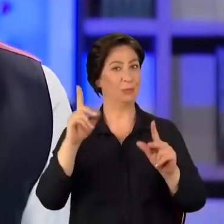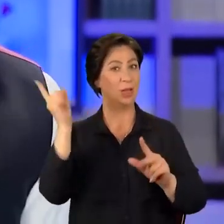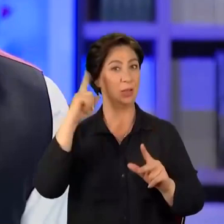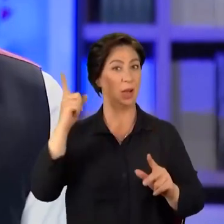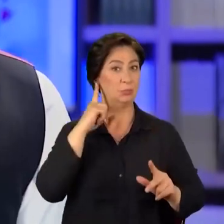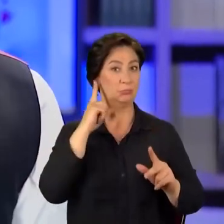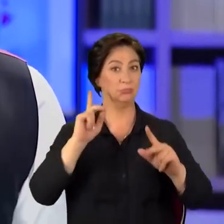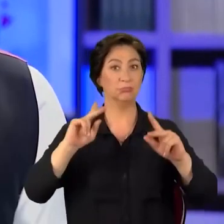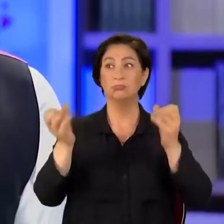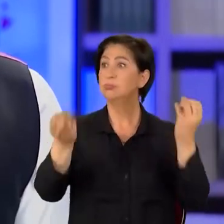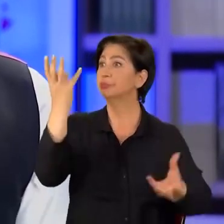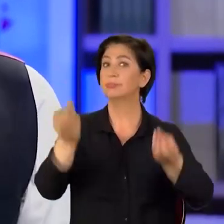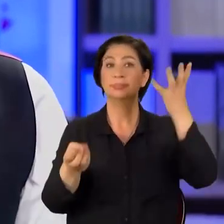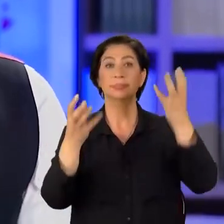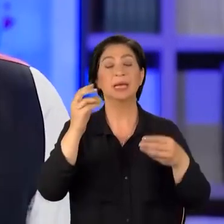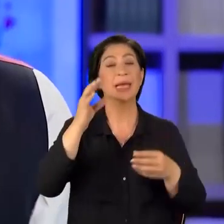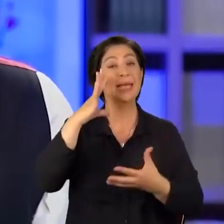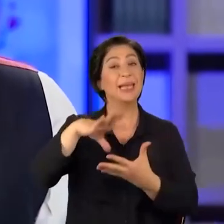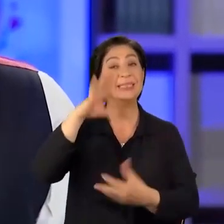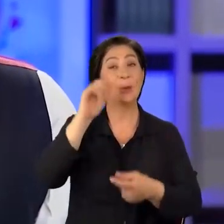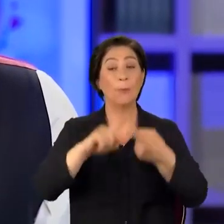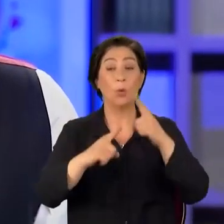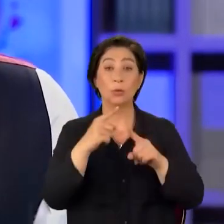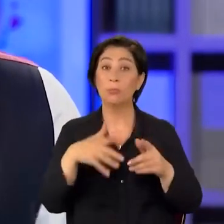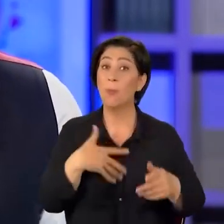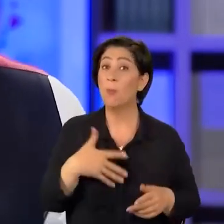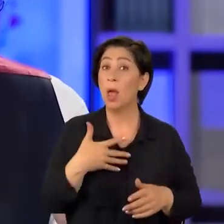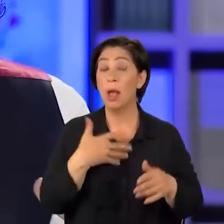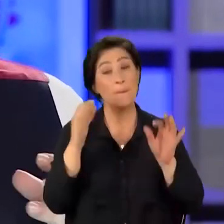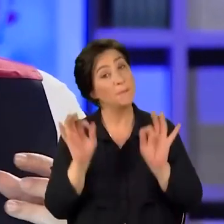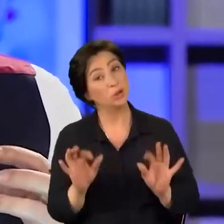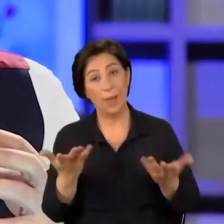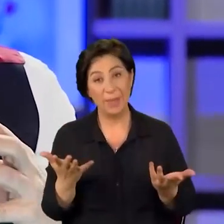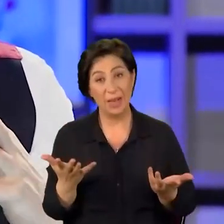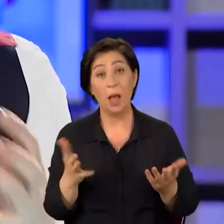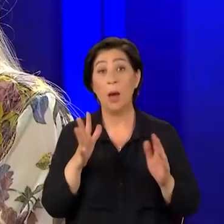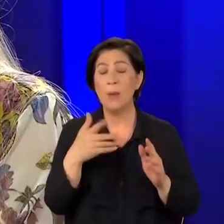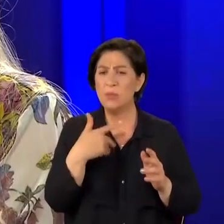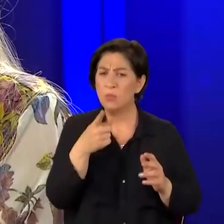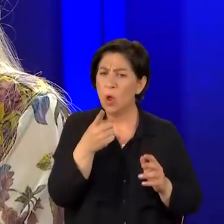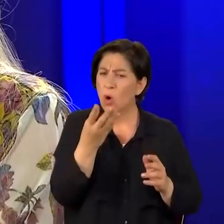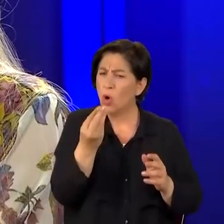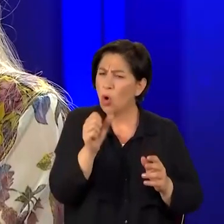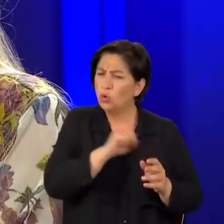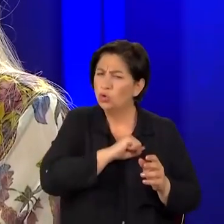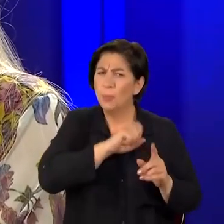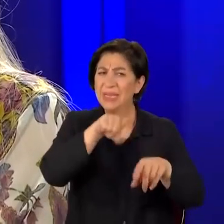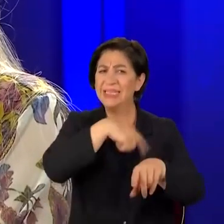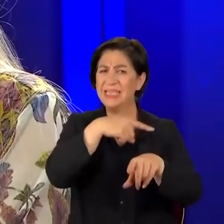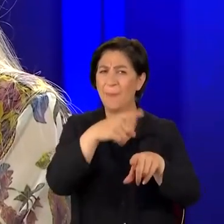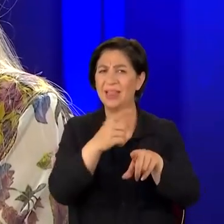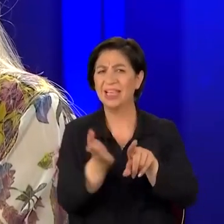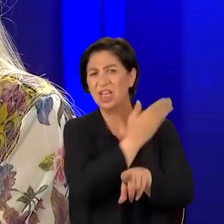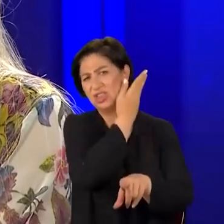çıkmasıyla ülkemizde. Yıldızlarla beraber insanlar politikaya ilgi duyabilirler. Ama biz böyle korkunç bir dönem atlattık.